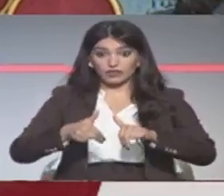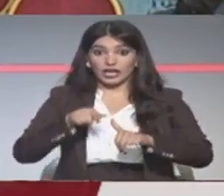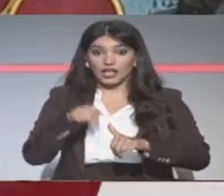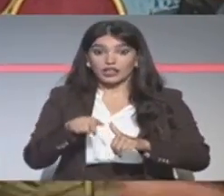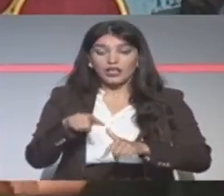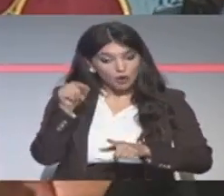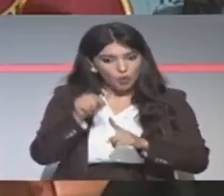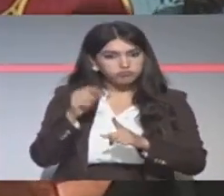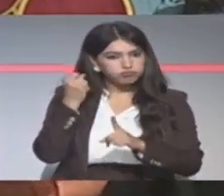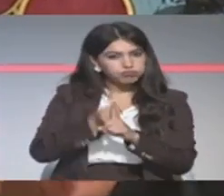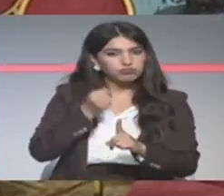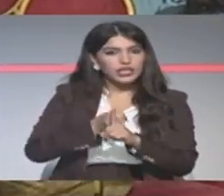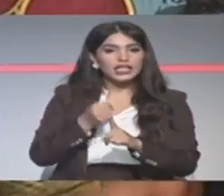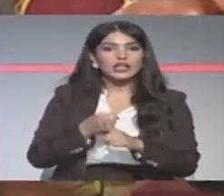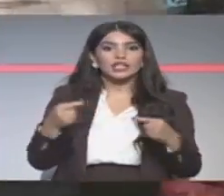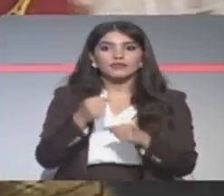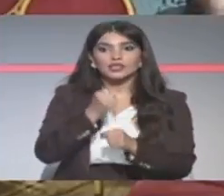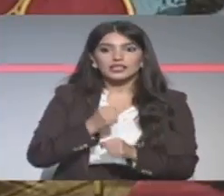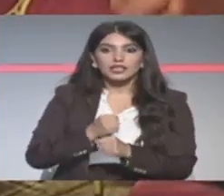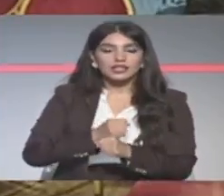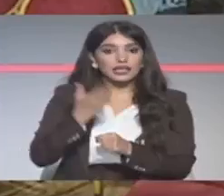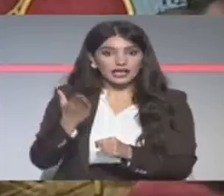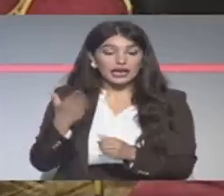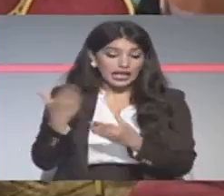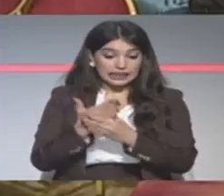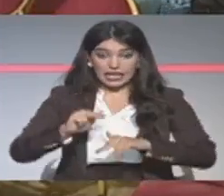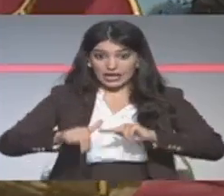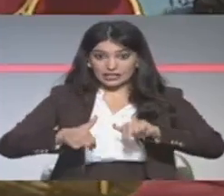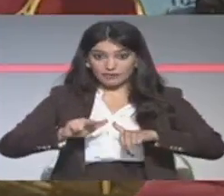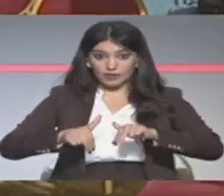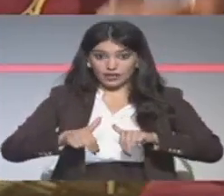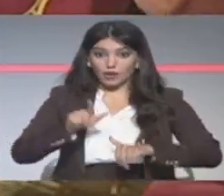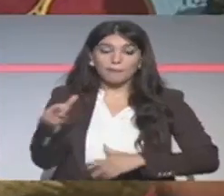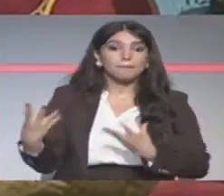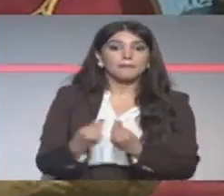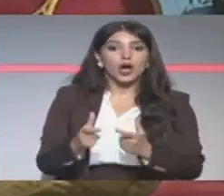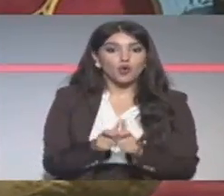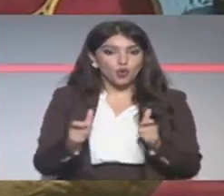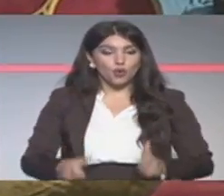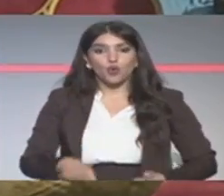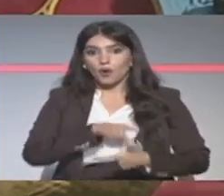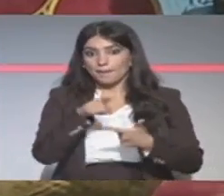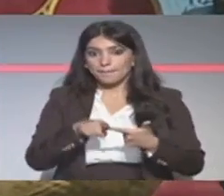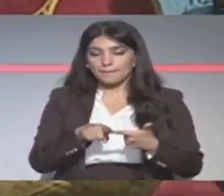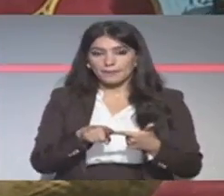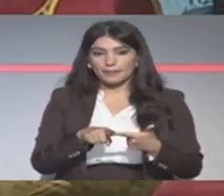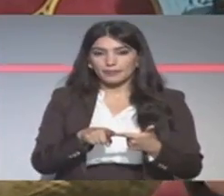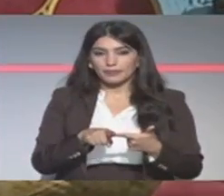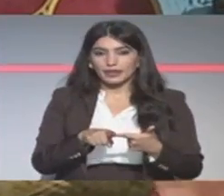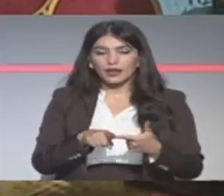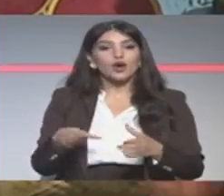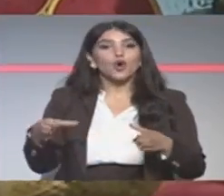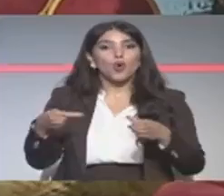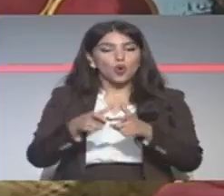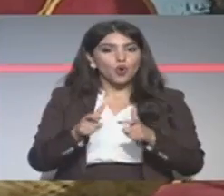افضل سلاح لمقاومه التشغيل الغش، انا تركت لك اتفاقيه مع الحكومه ومع شركه يعني سنيت من